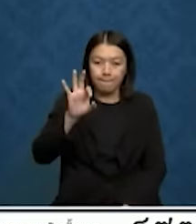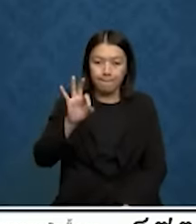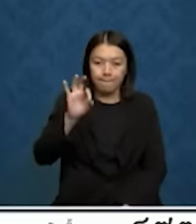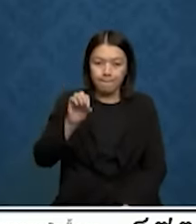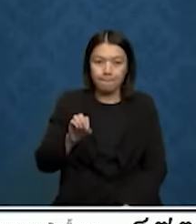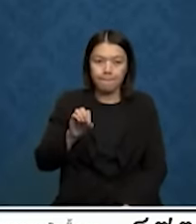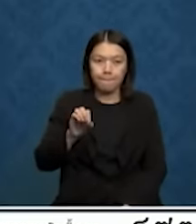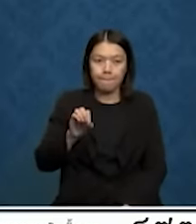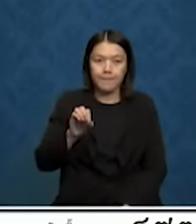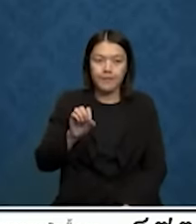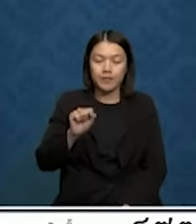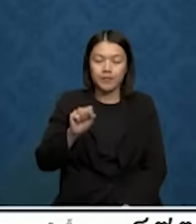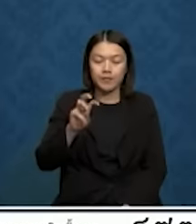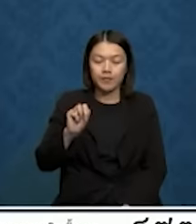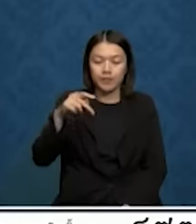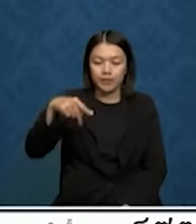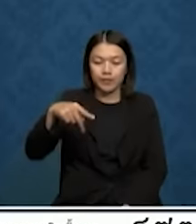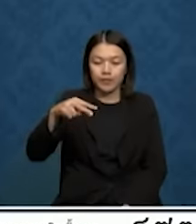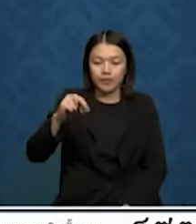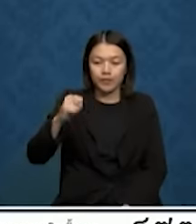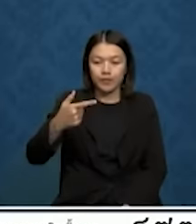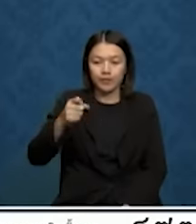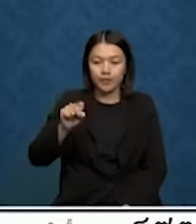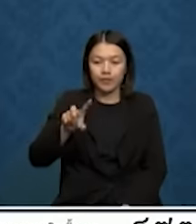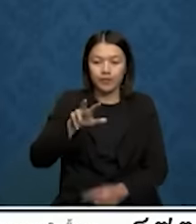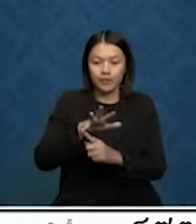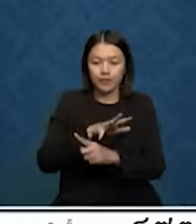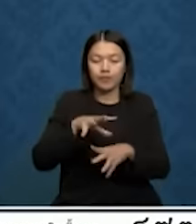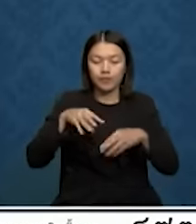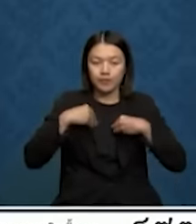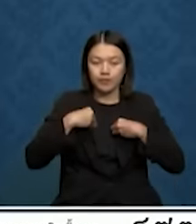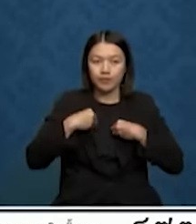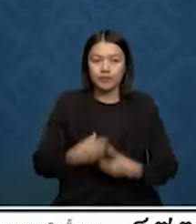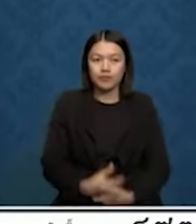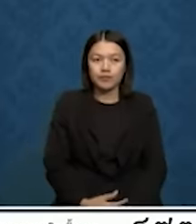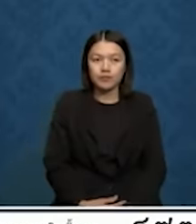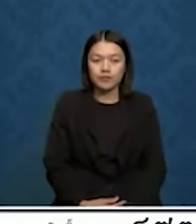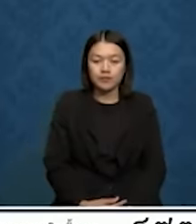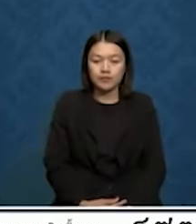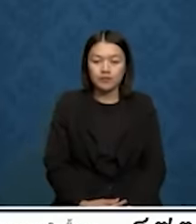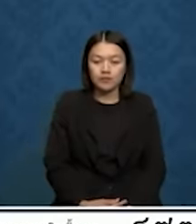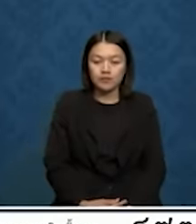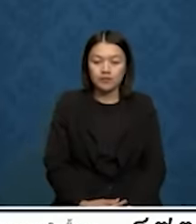390นายสมพงษ์อมรวิวัฒน์ เห็นชอบครับ